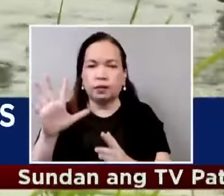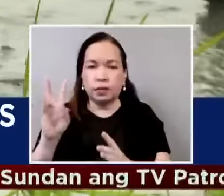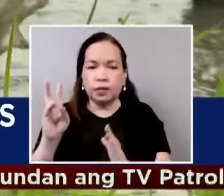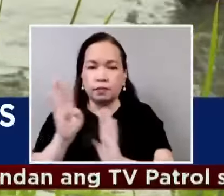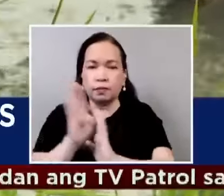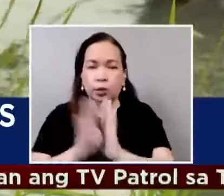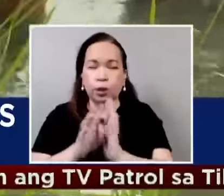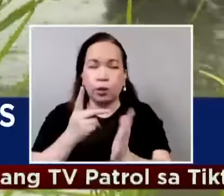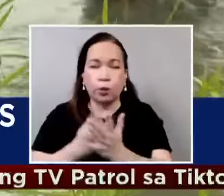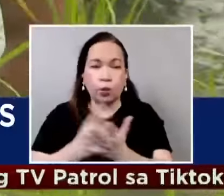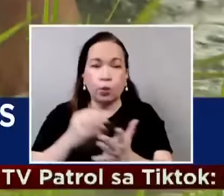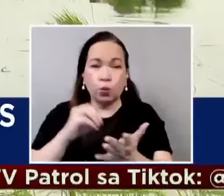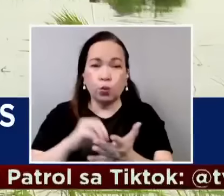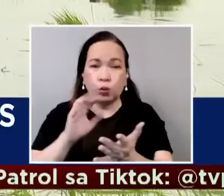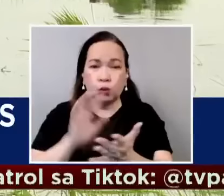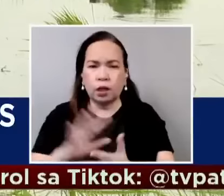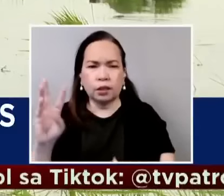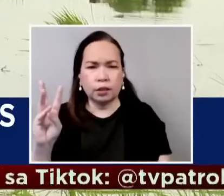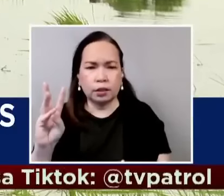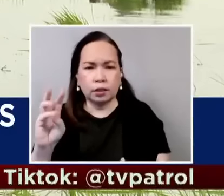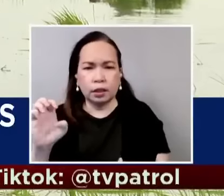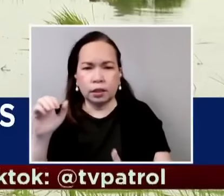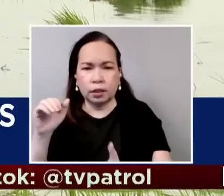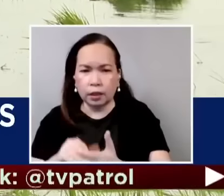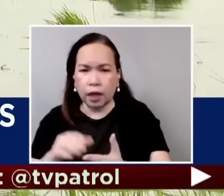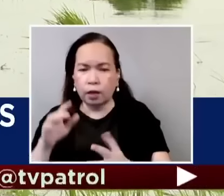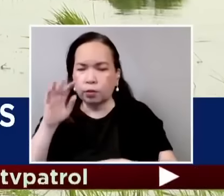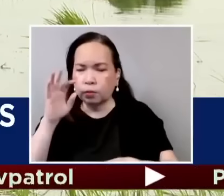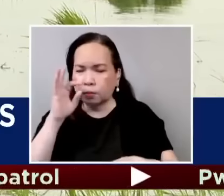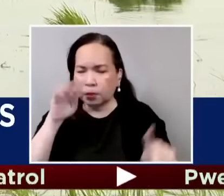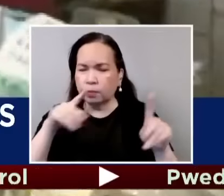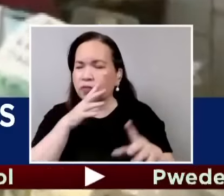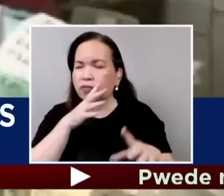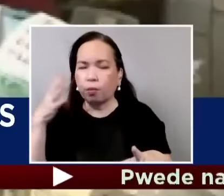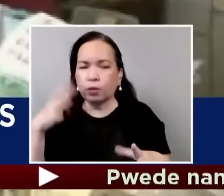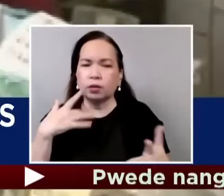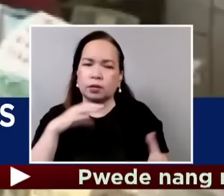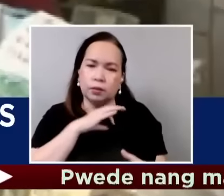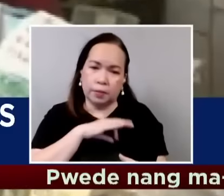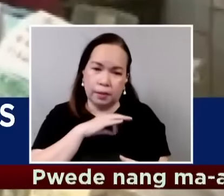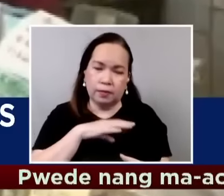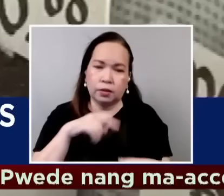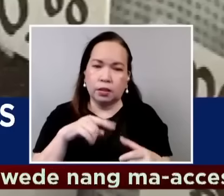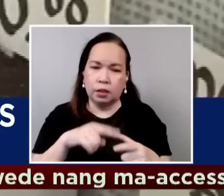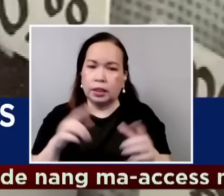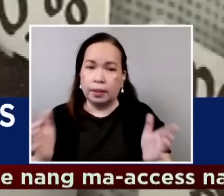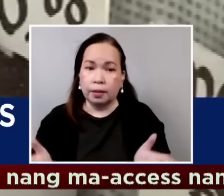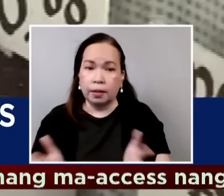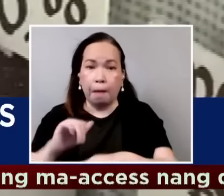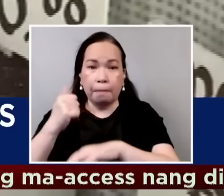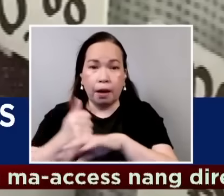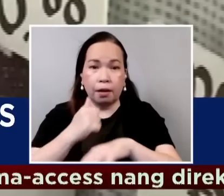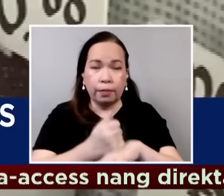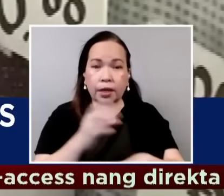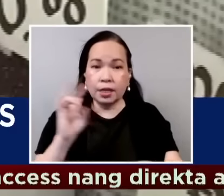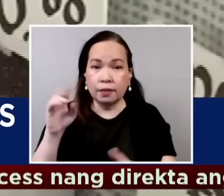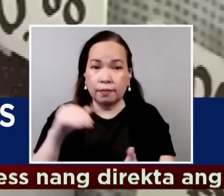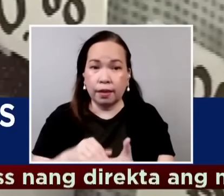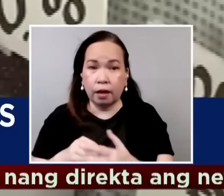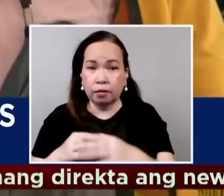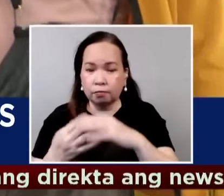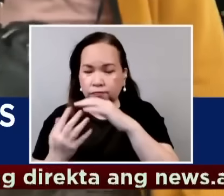ng 600,000 agrarian reform beneficiaries. Isinulong din, kabayan, ang pagpapatayo ng 7,000 kadiwan ng Pangulong Market